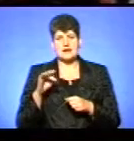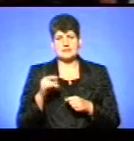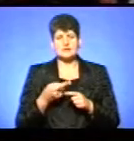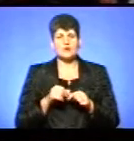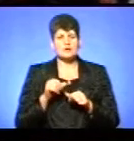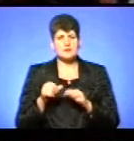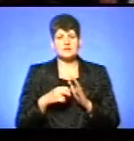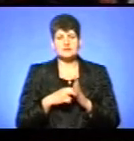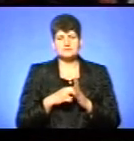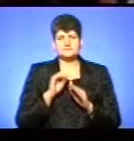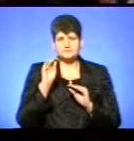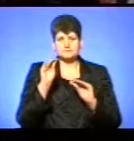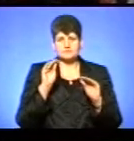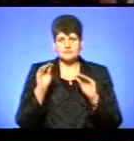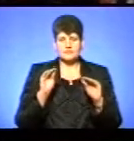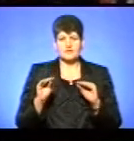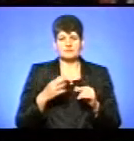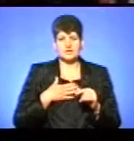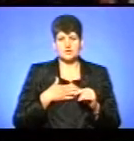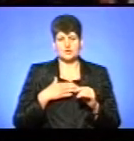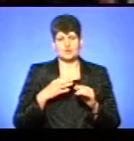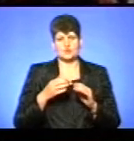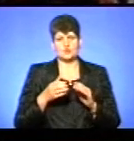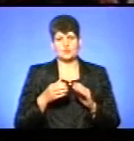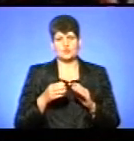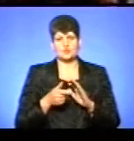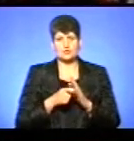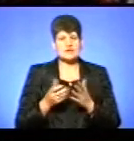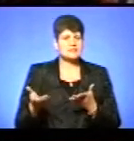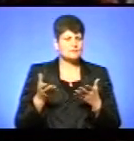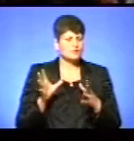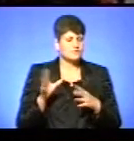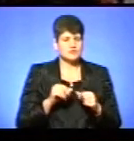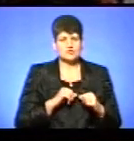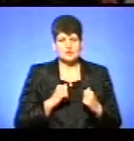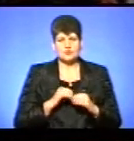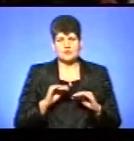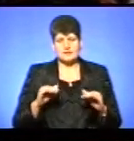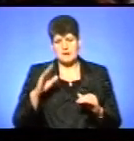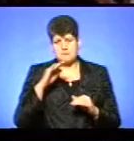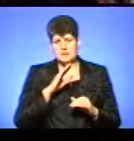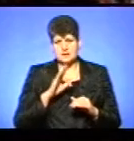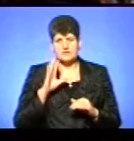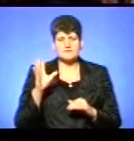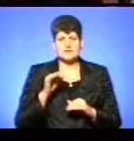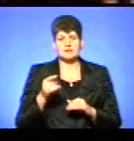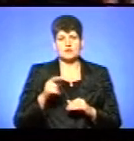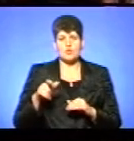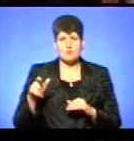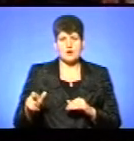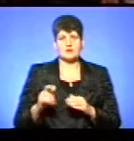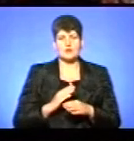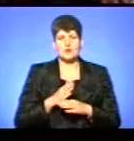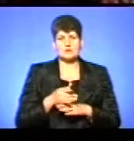цих листів ми розмістили в нашій студії, тобто я запрошую щиро всіх дітей, батьків, всіх тернополян та гостей